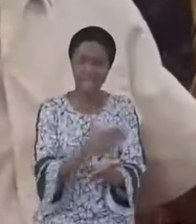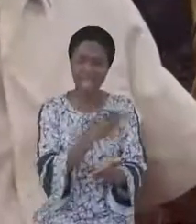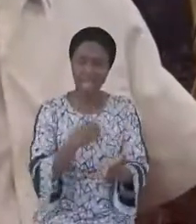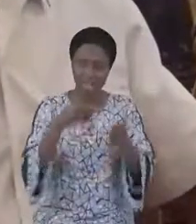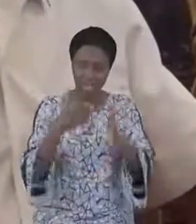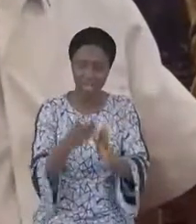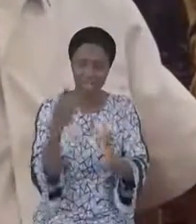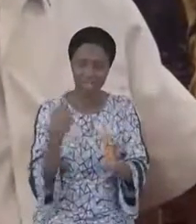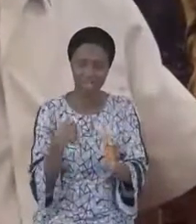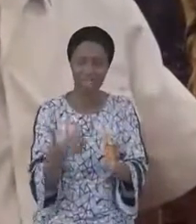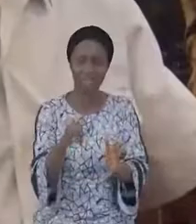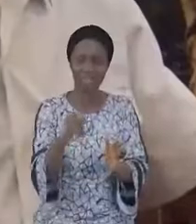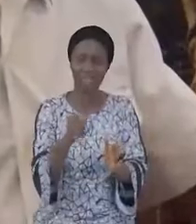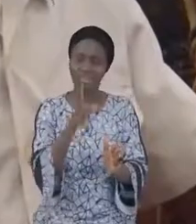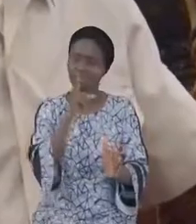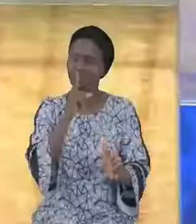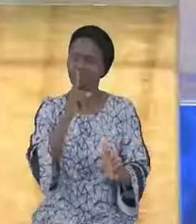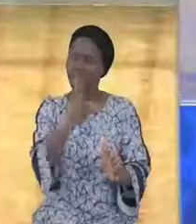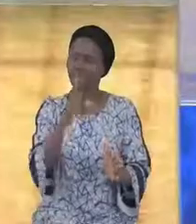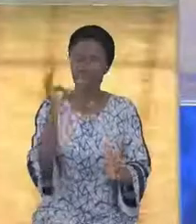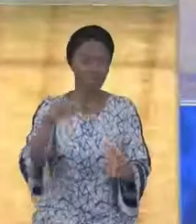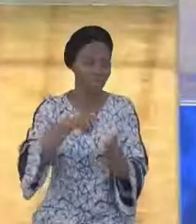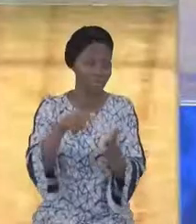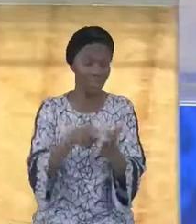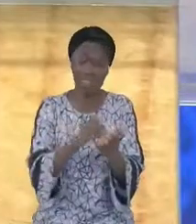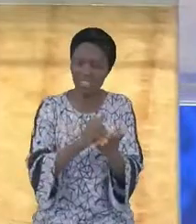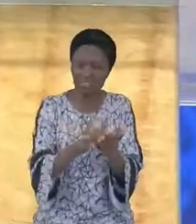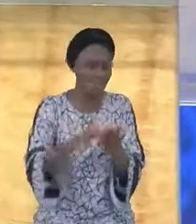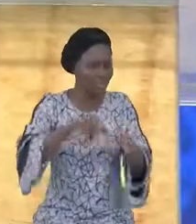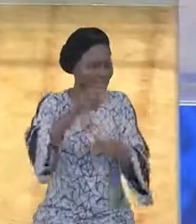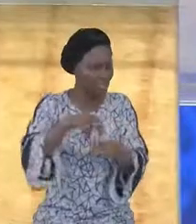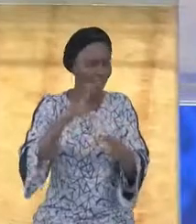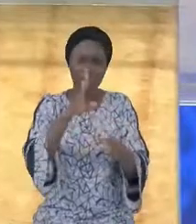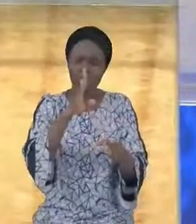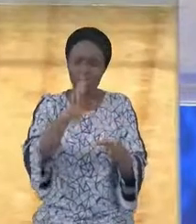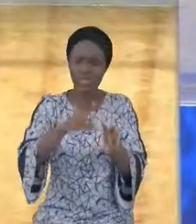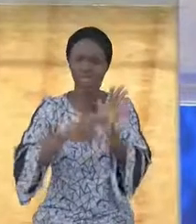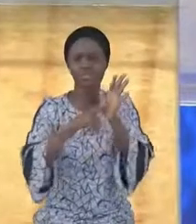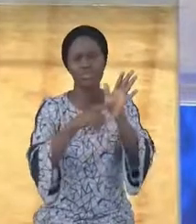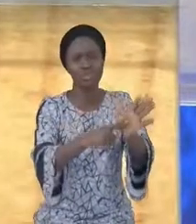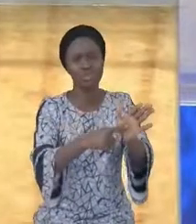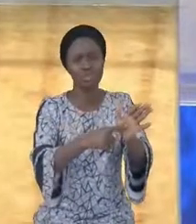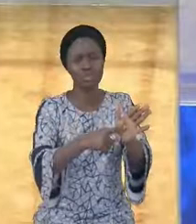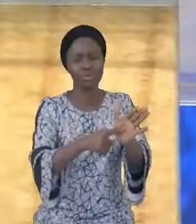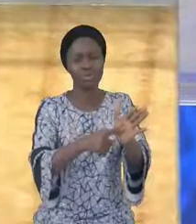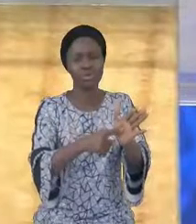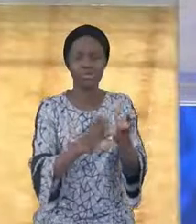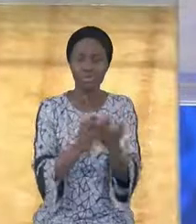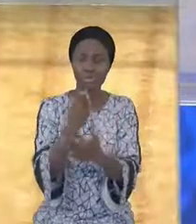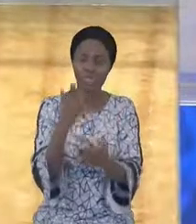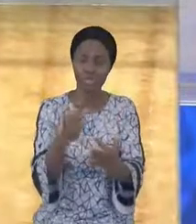la réalité de cette nature divine soit démontrée au travers de la grâce de